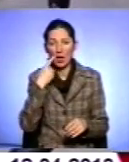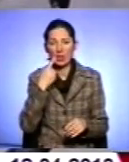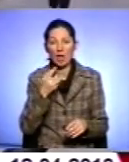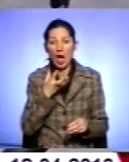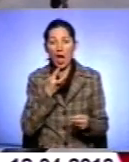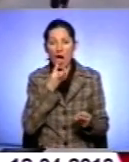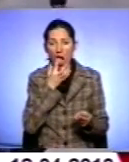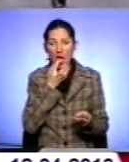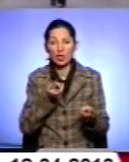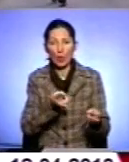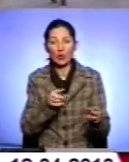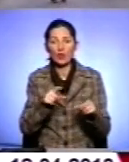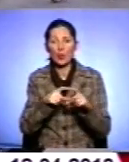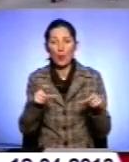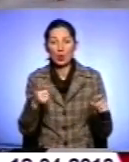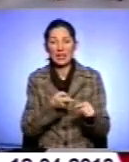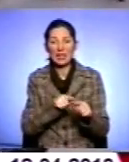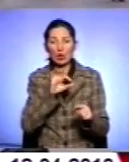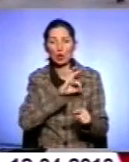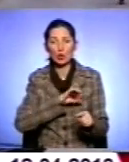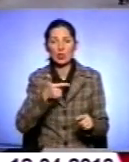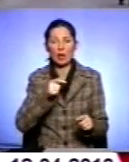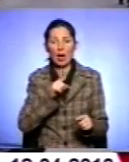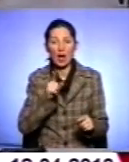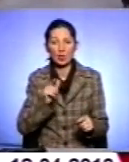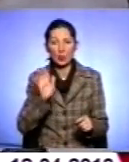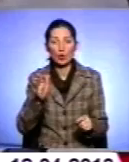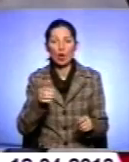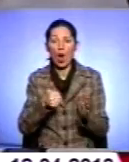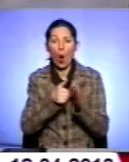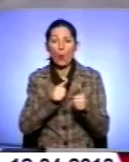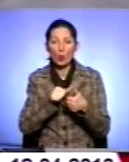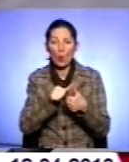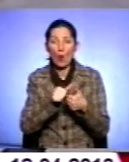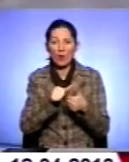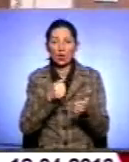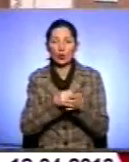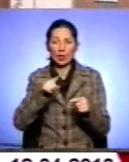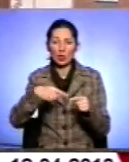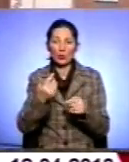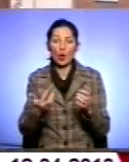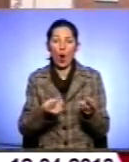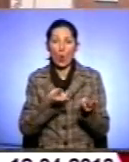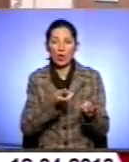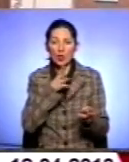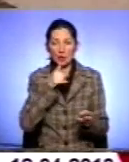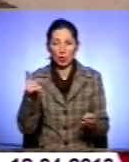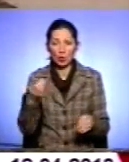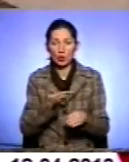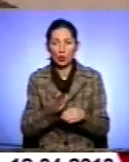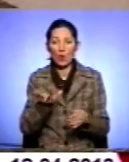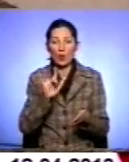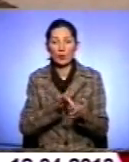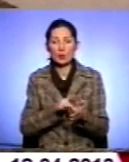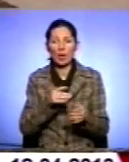теплові пункти, які, користуючи газом, будуть опломбовані до наступного опалювального сезону. Частково місто перестали отоплювати